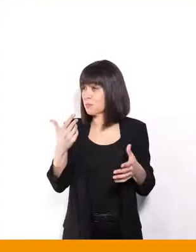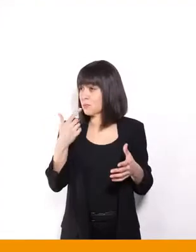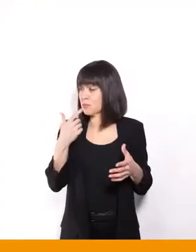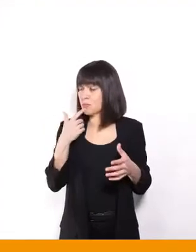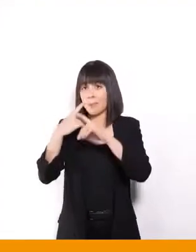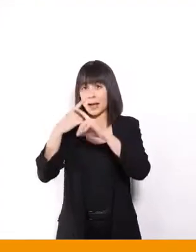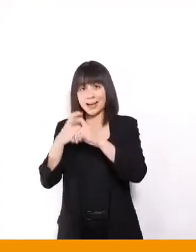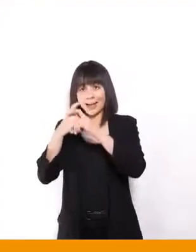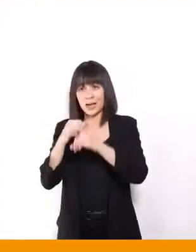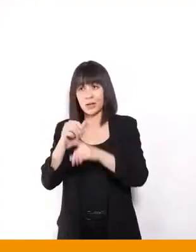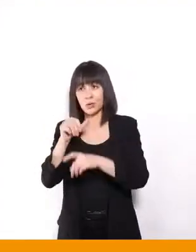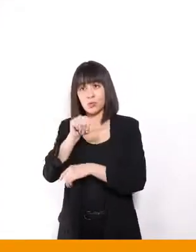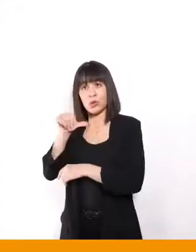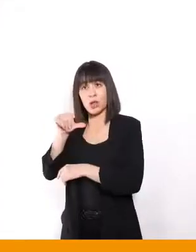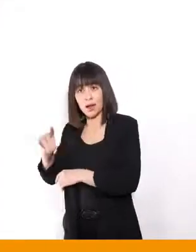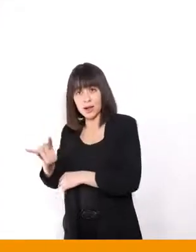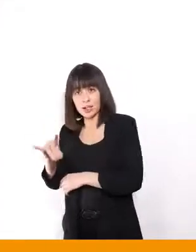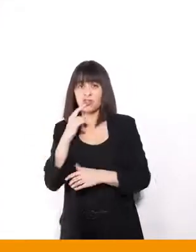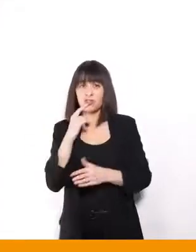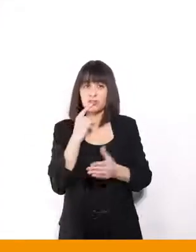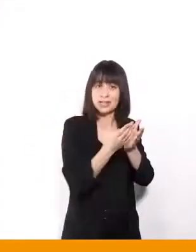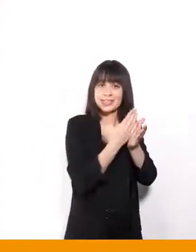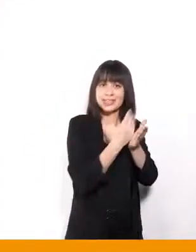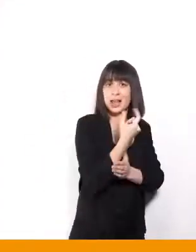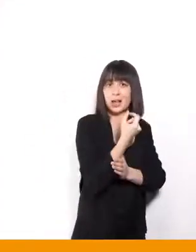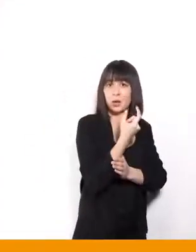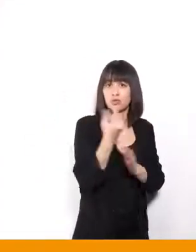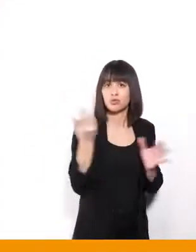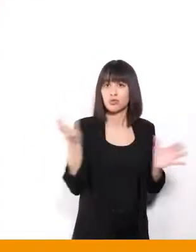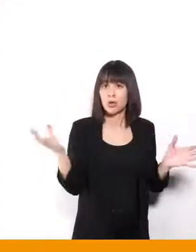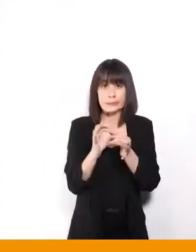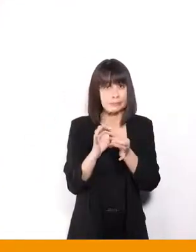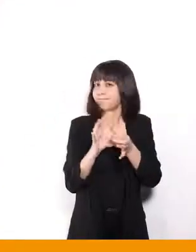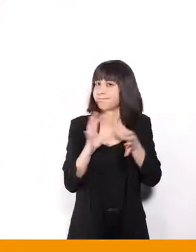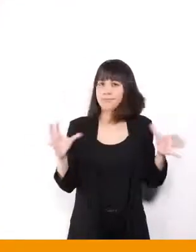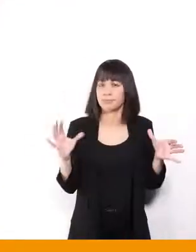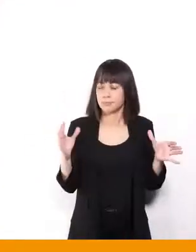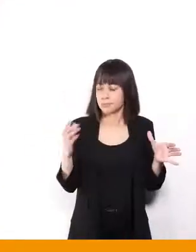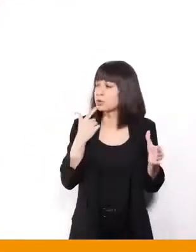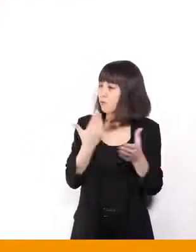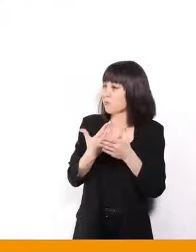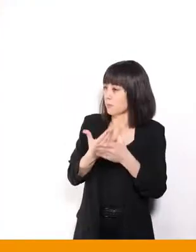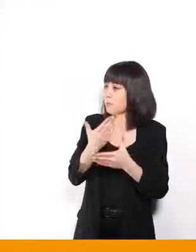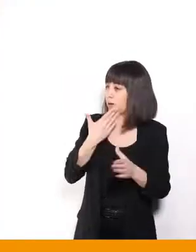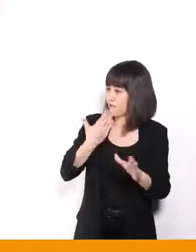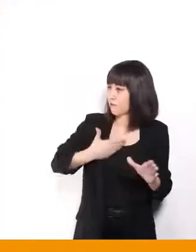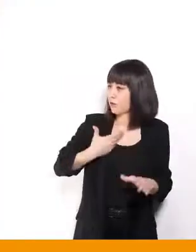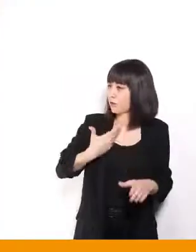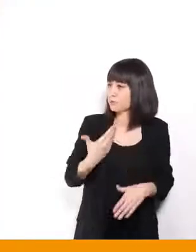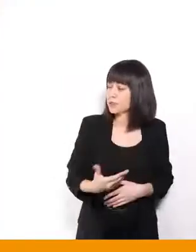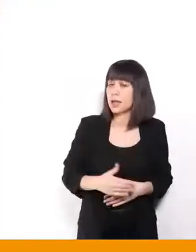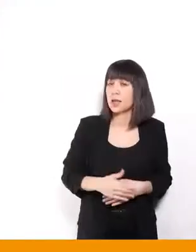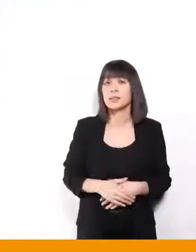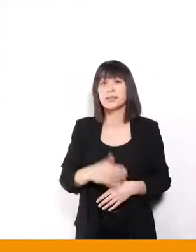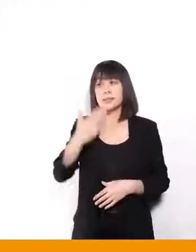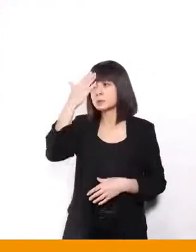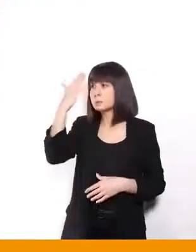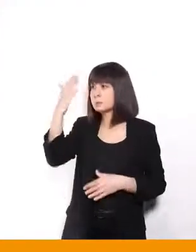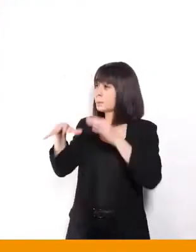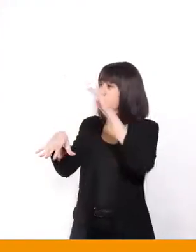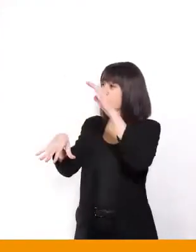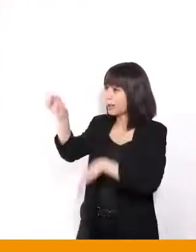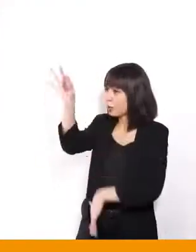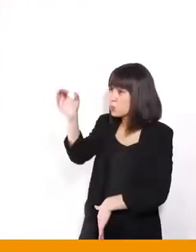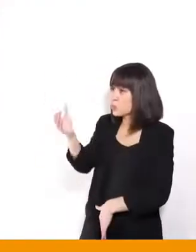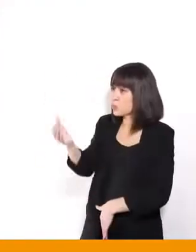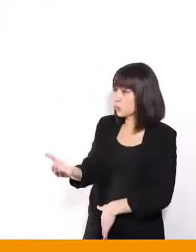calcul de l'allocation aux adultes handicapés. Si vous êtes élu, déjà, alors, première question, dans quel délai vous le mettriez